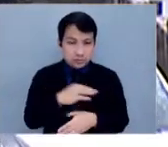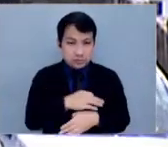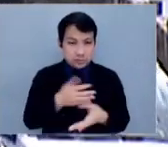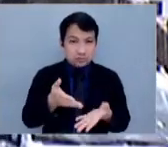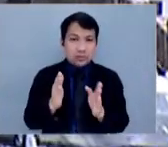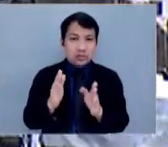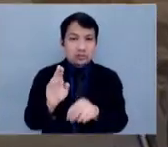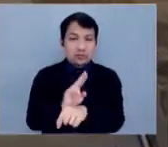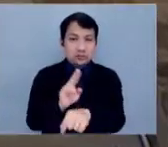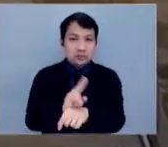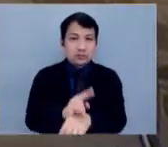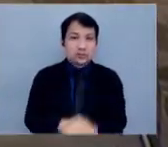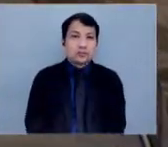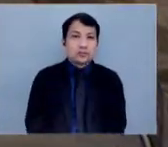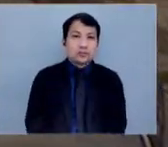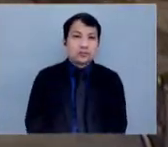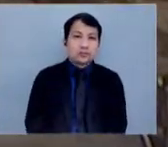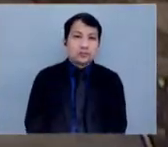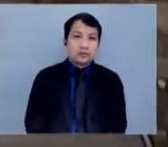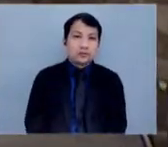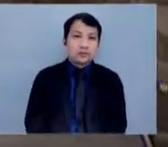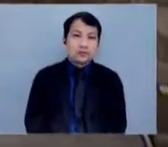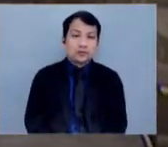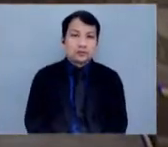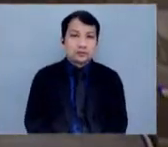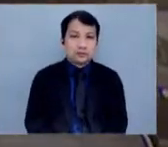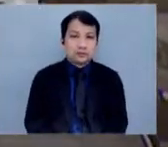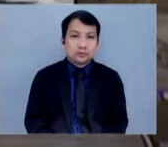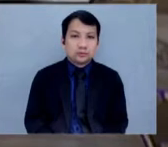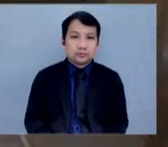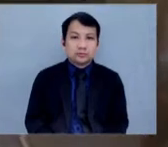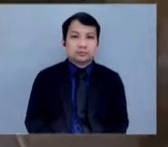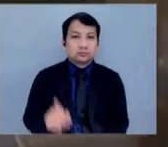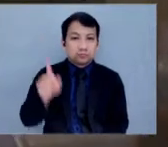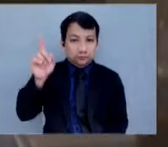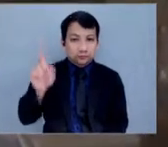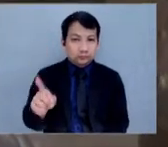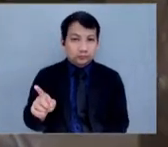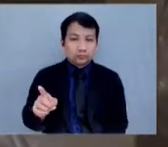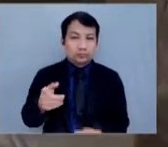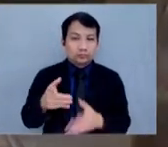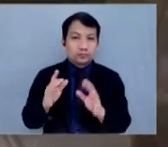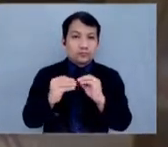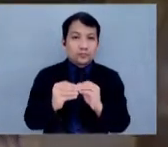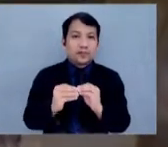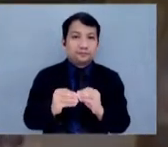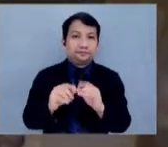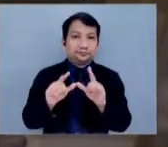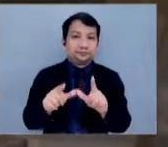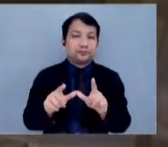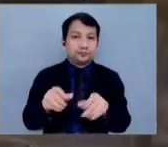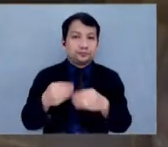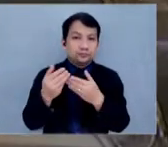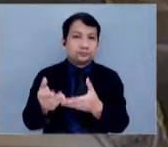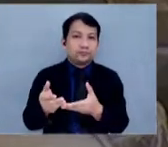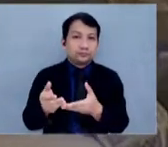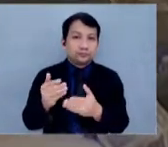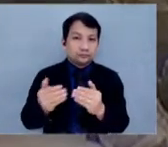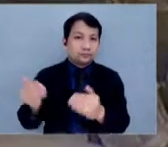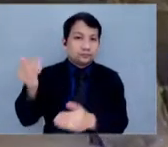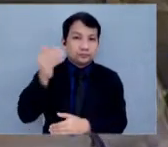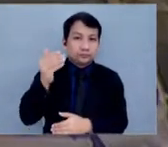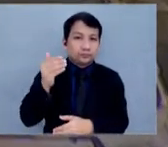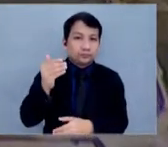espesyal na plaka. Ang mga protocol plates o low-numbered plates kung tawagin ay ang mga plaka na ibinibigay sa mga matataas na opisyal ng